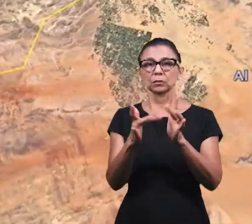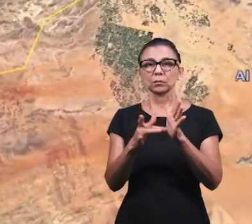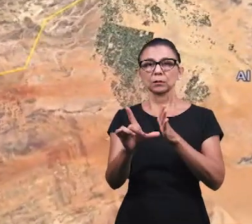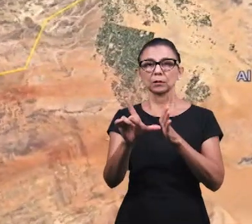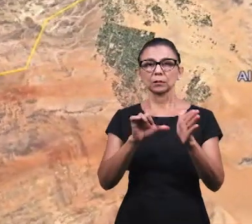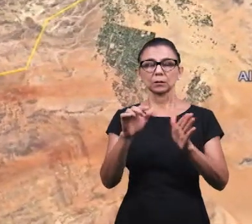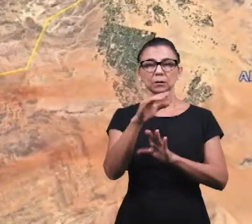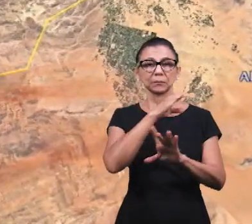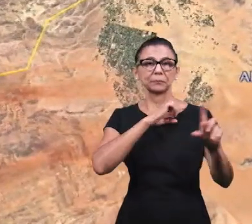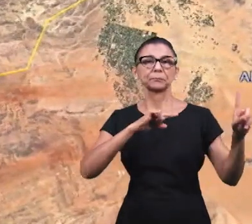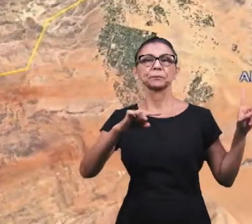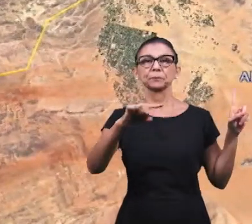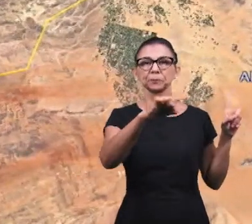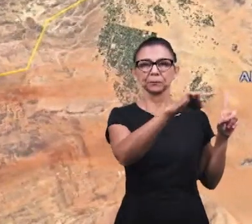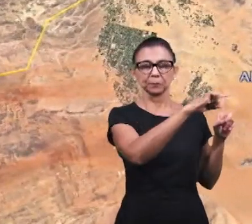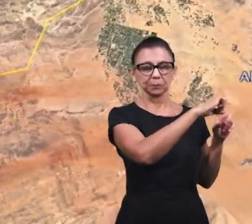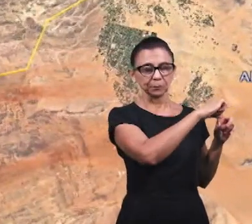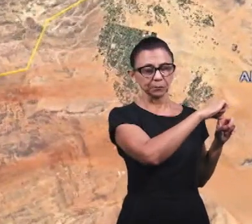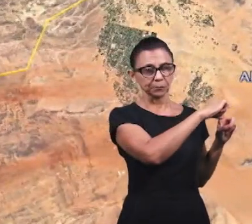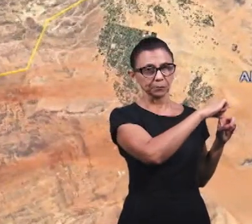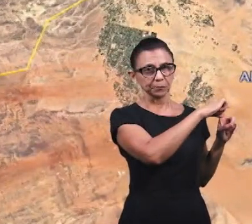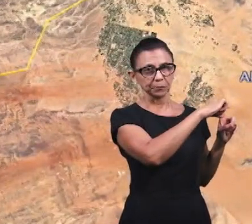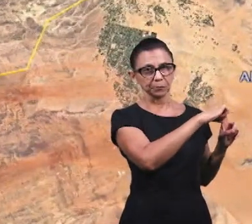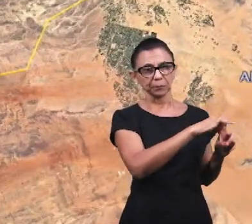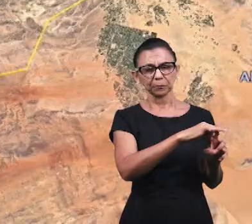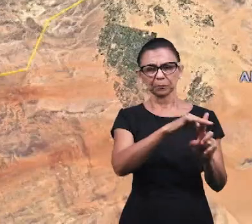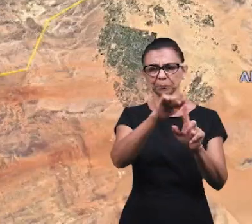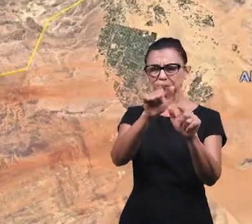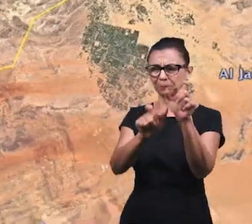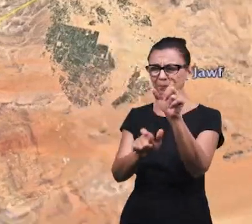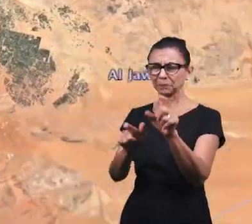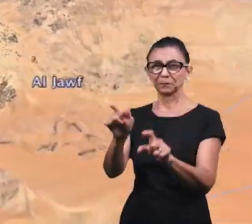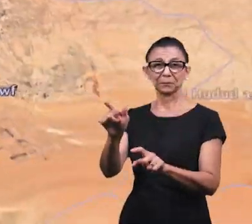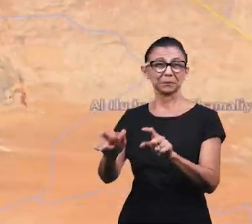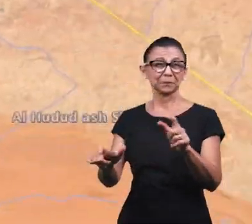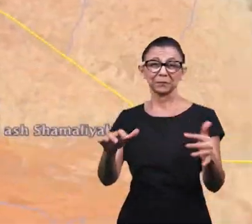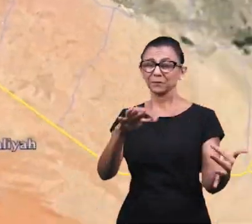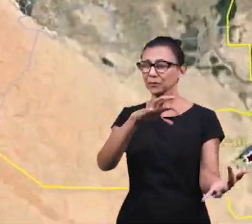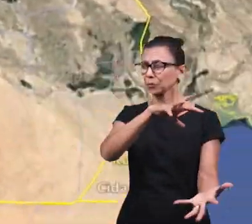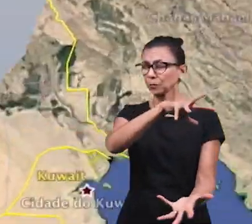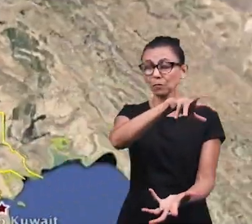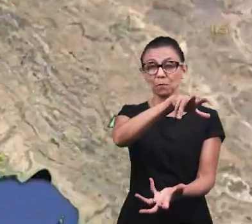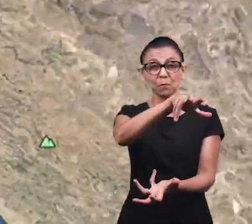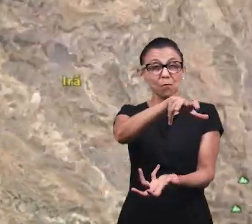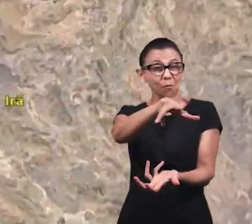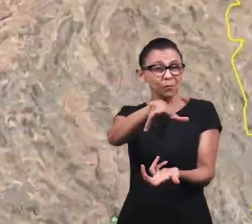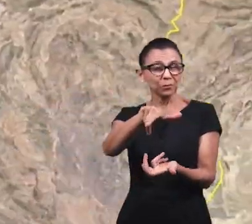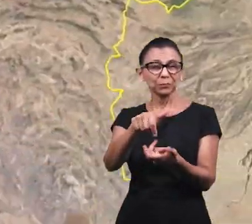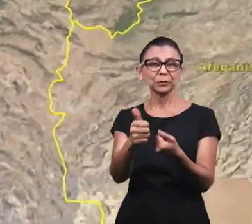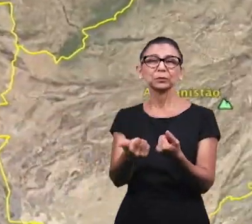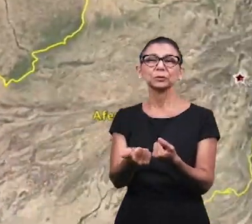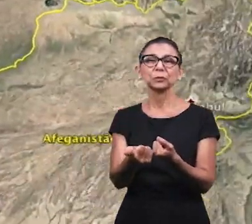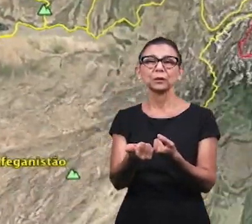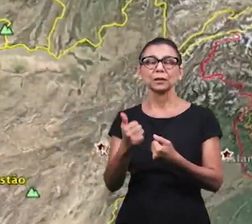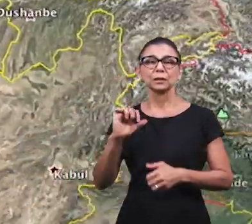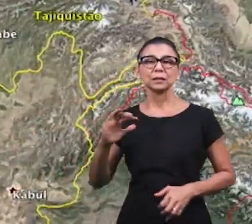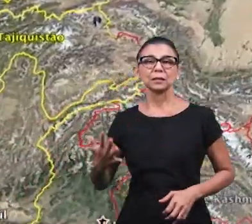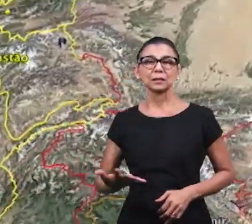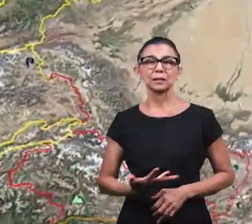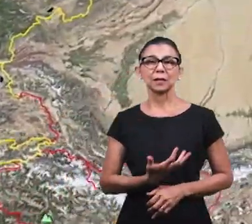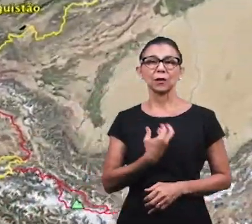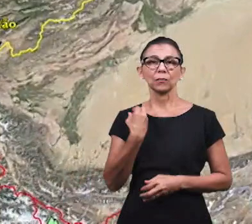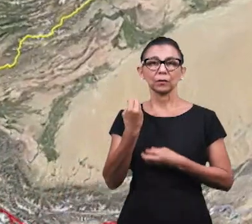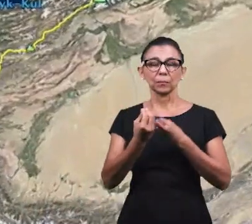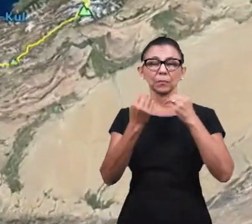à la veille de sa mort à la croix de Calvaire. Des personnes de toutes les parties du monde sont touchées